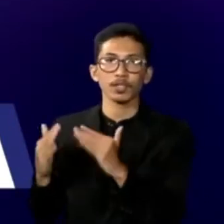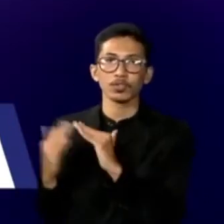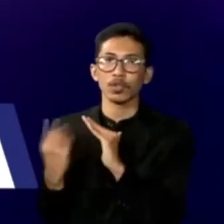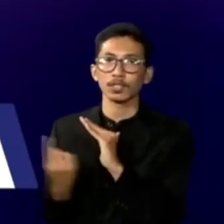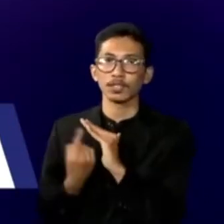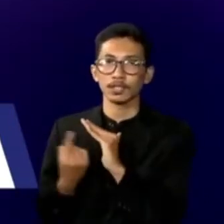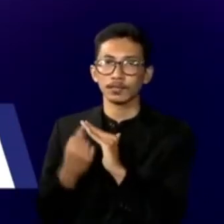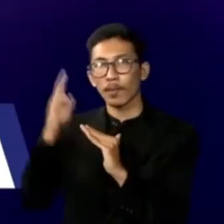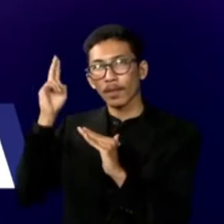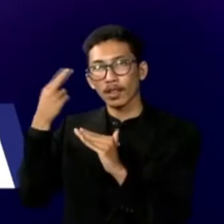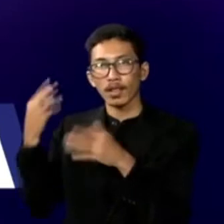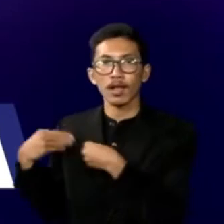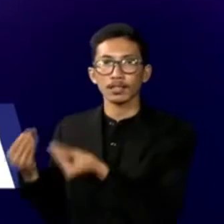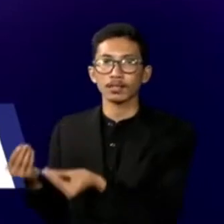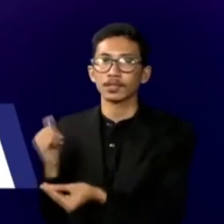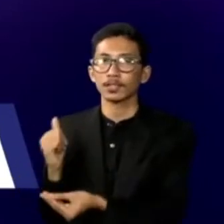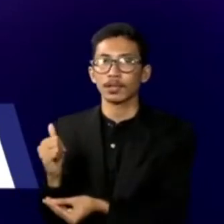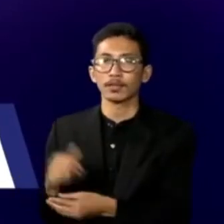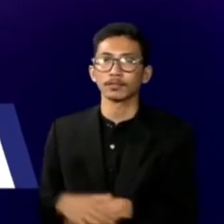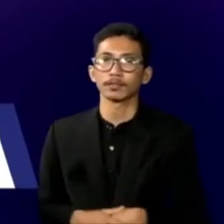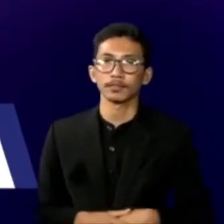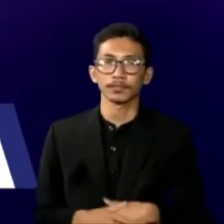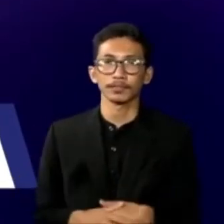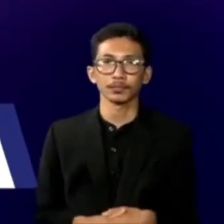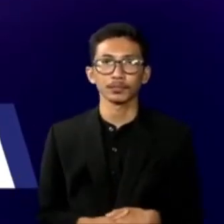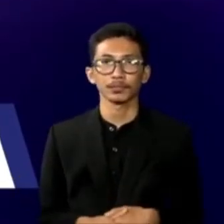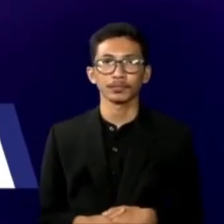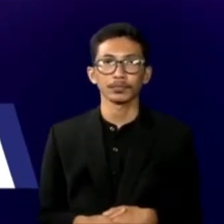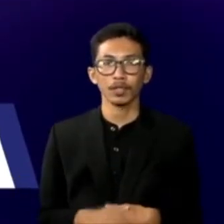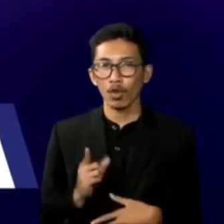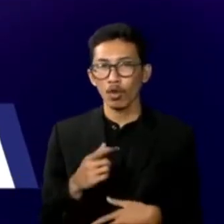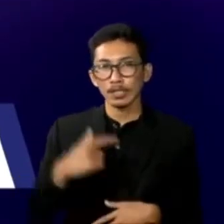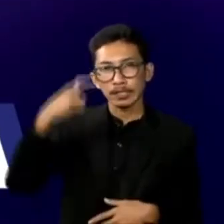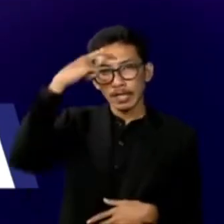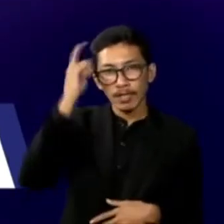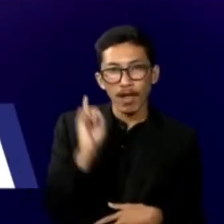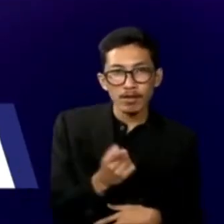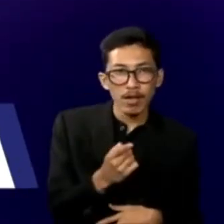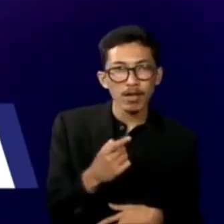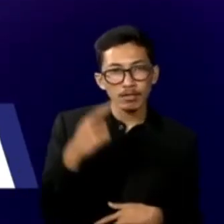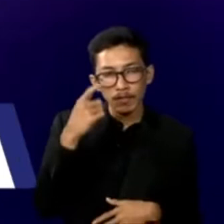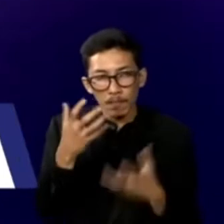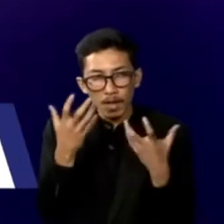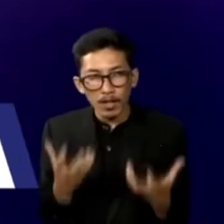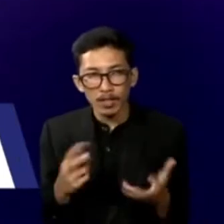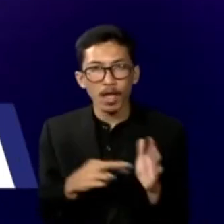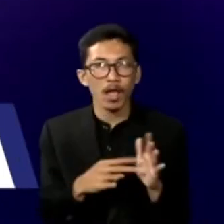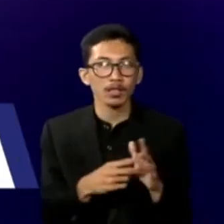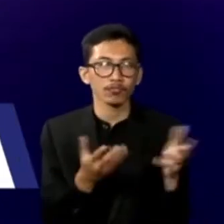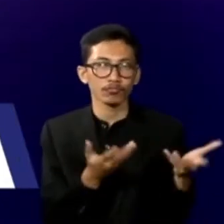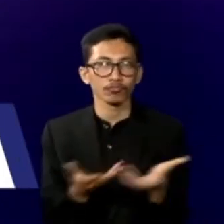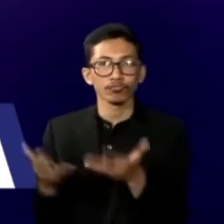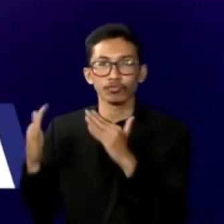disediakan oleh pemerintah kalau dia tidak bergejala Tapi kalau dia bergejala dan gejalanya cukup berat maka dia